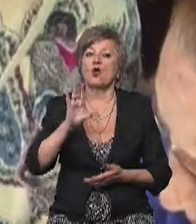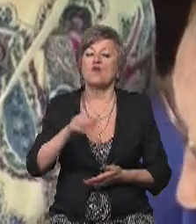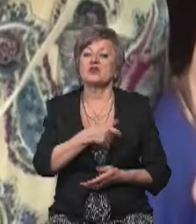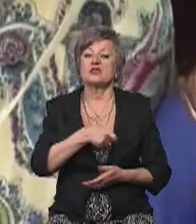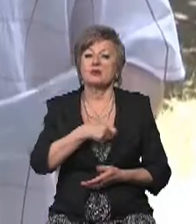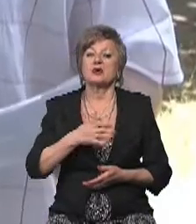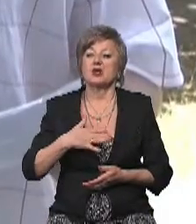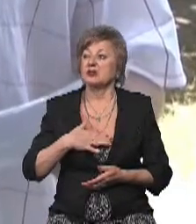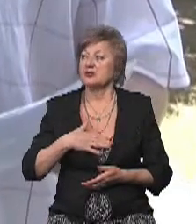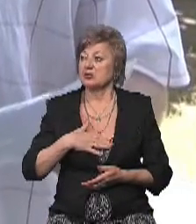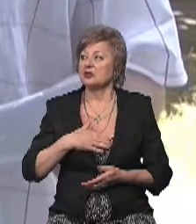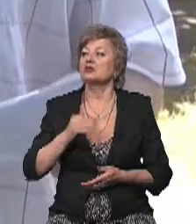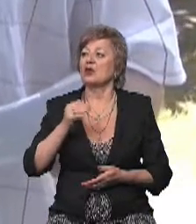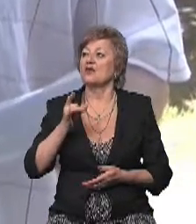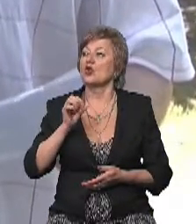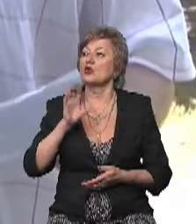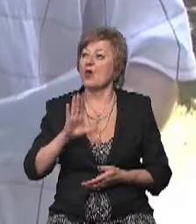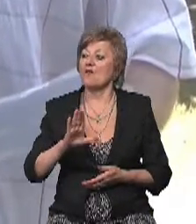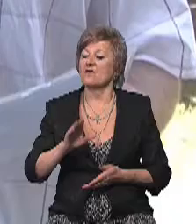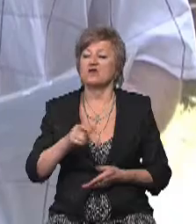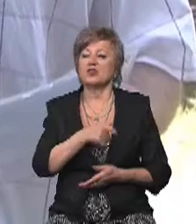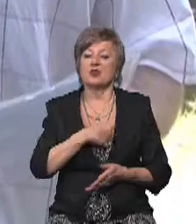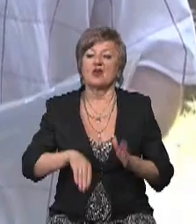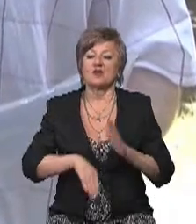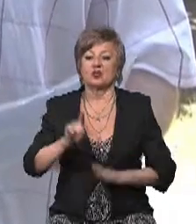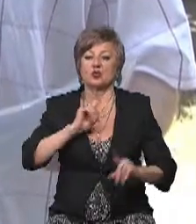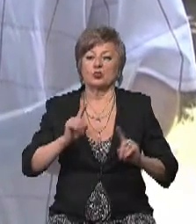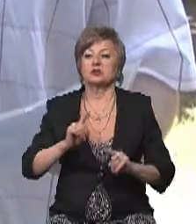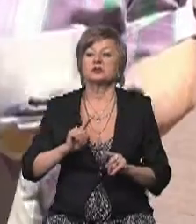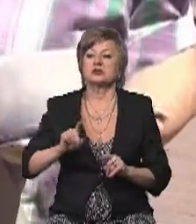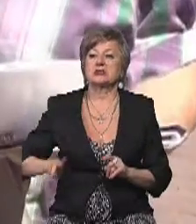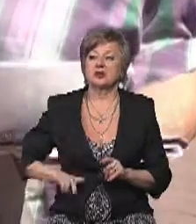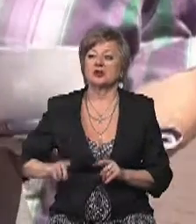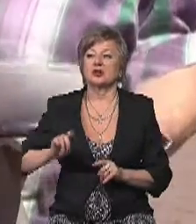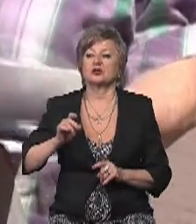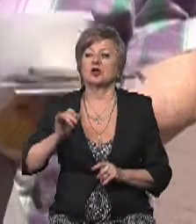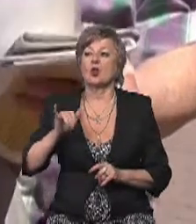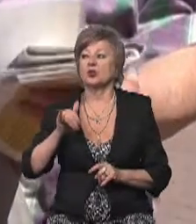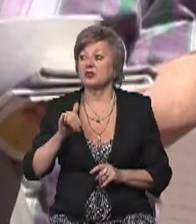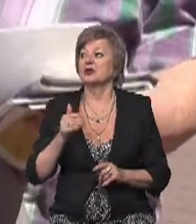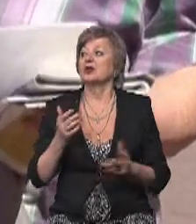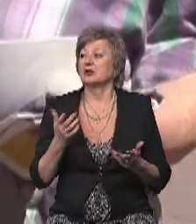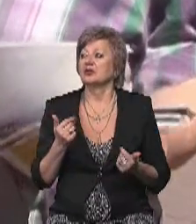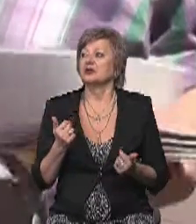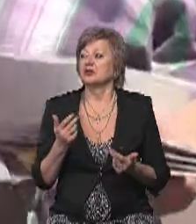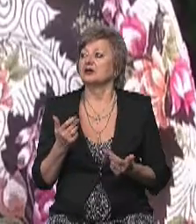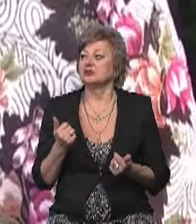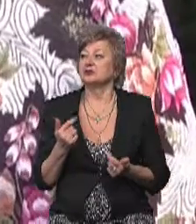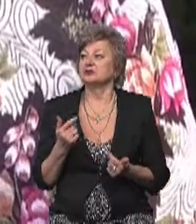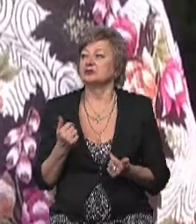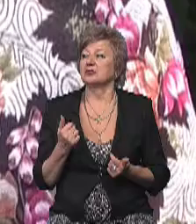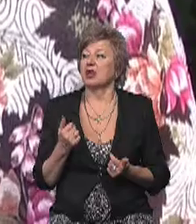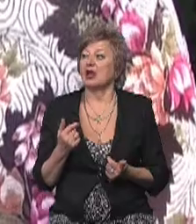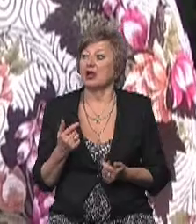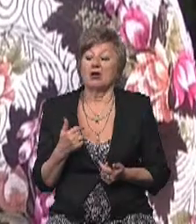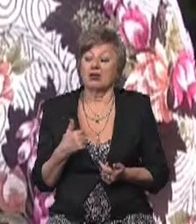наш місний. Фролов, депутат Верховної Ради, ректор Запорізького університету. А, ось тепер придивилась, впізнала. Ні, я